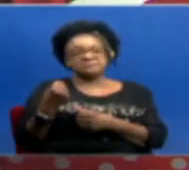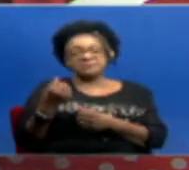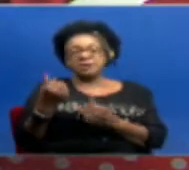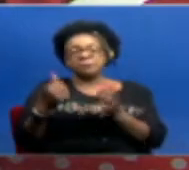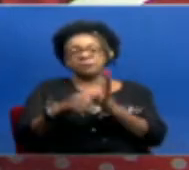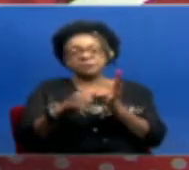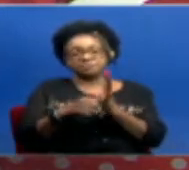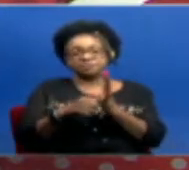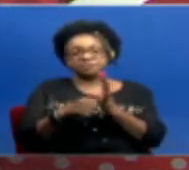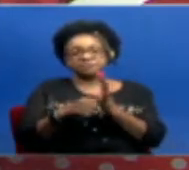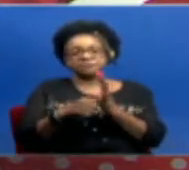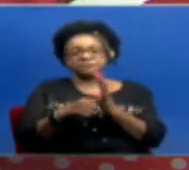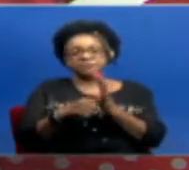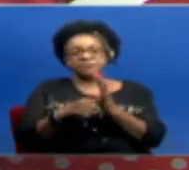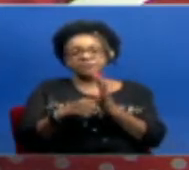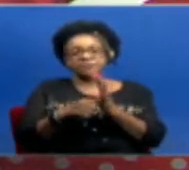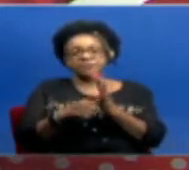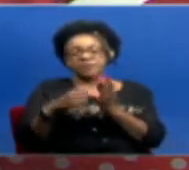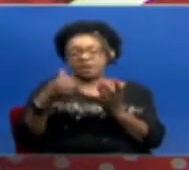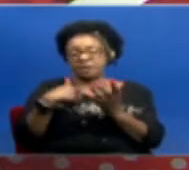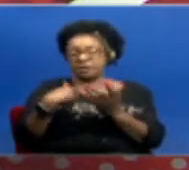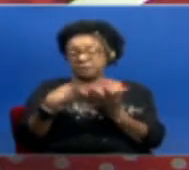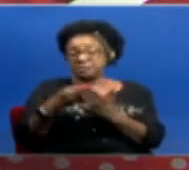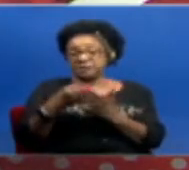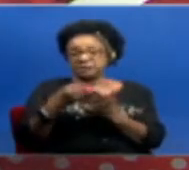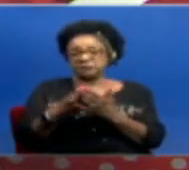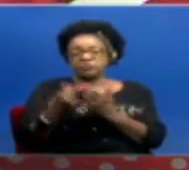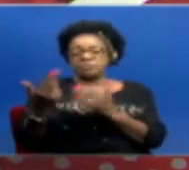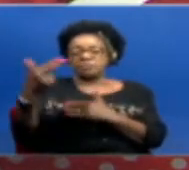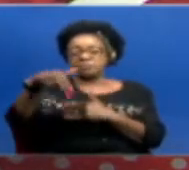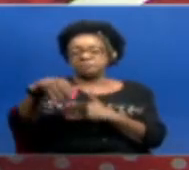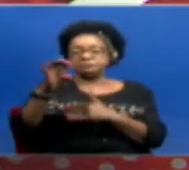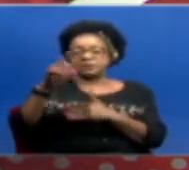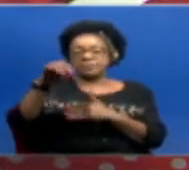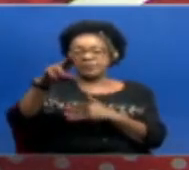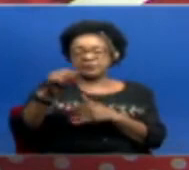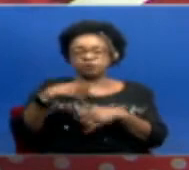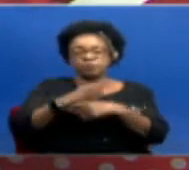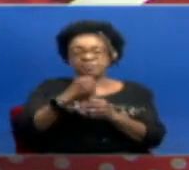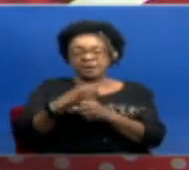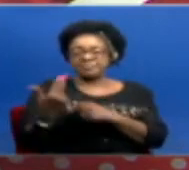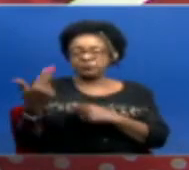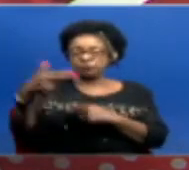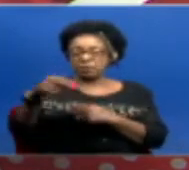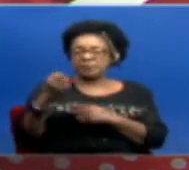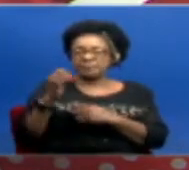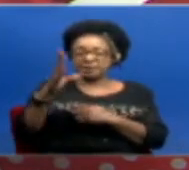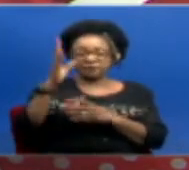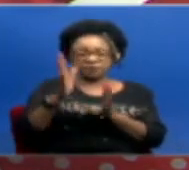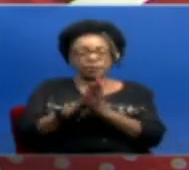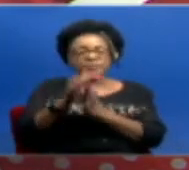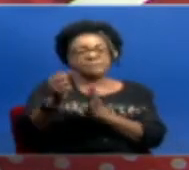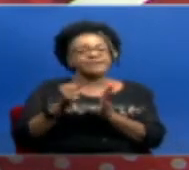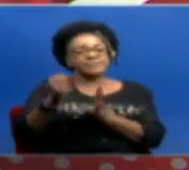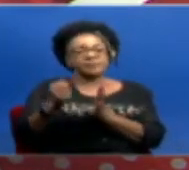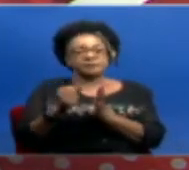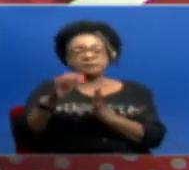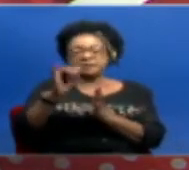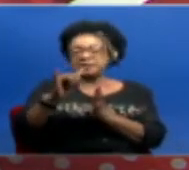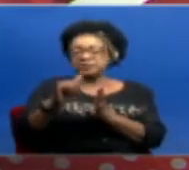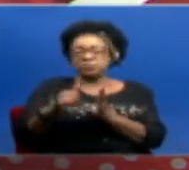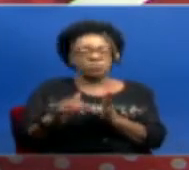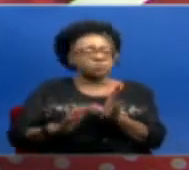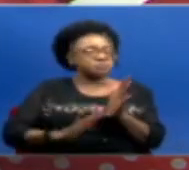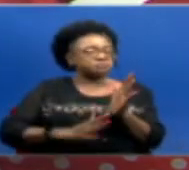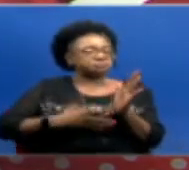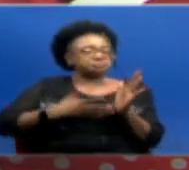Hatua ya mamlaka ya udhibiti wa bei ya mafuta nchini EPRA kuongeza bei ya petroli, dizeli na mafuta taa imeibua hisia kali kutoka kwa